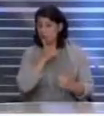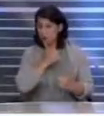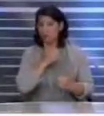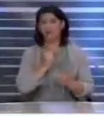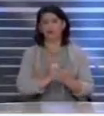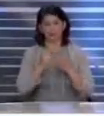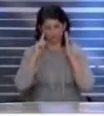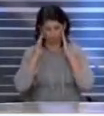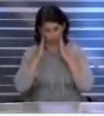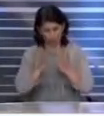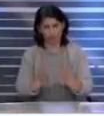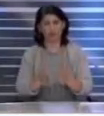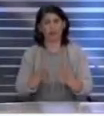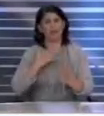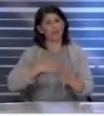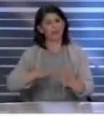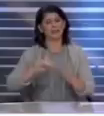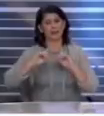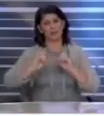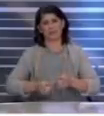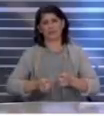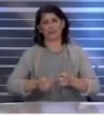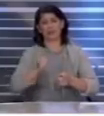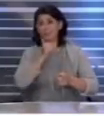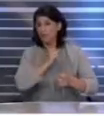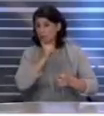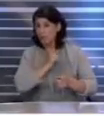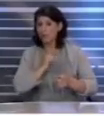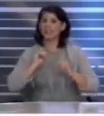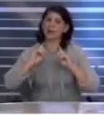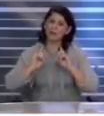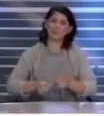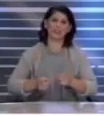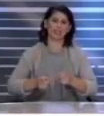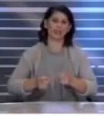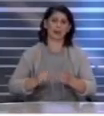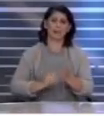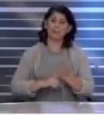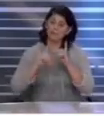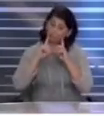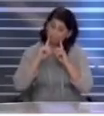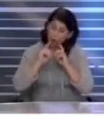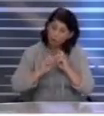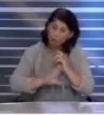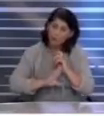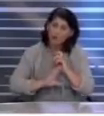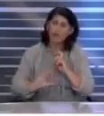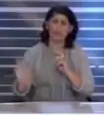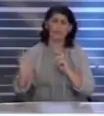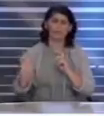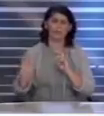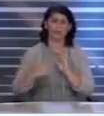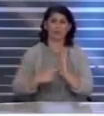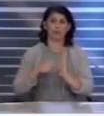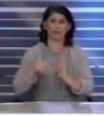και προσήλωση, θέληση και αποφασιστικότητα. Υπομονή και αποφασιστικότητα πρέπει οπωσδήποτε να χαρακτηρίζει